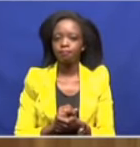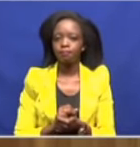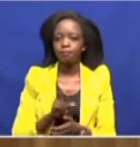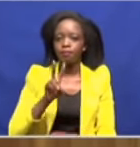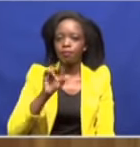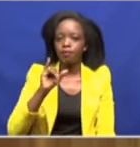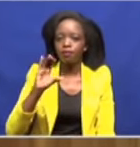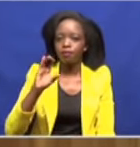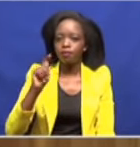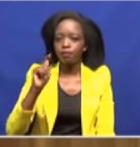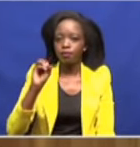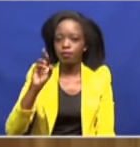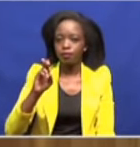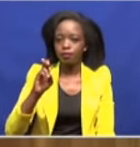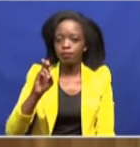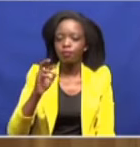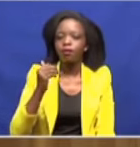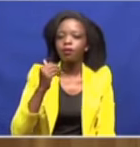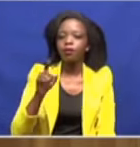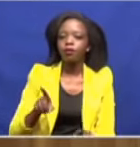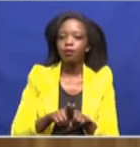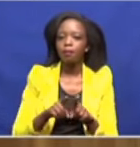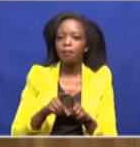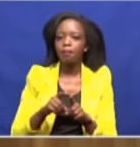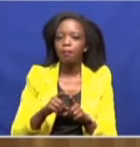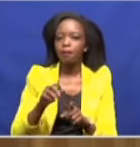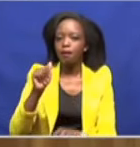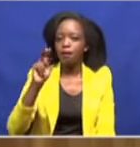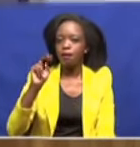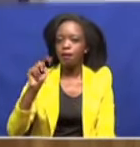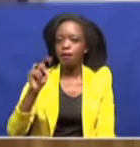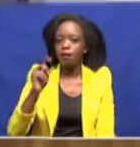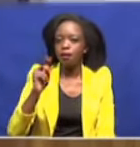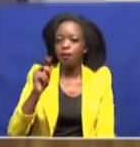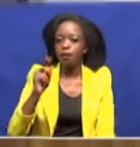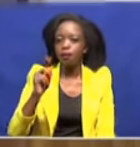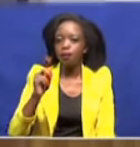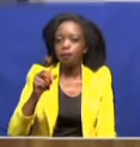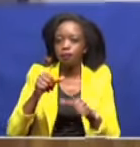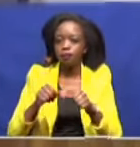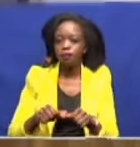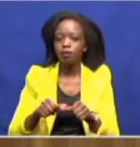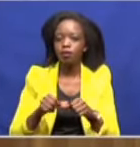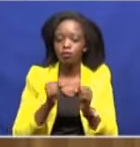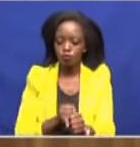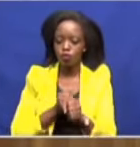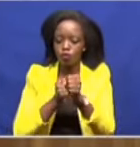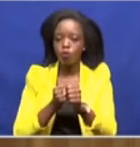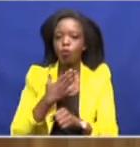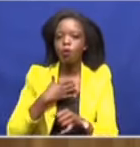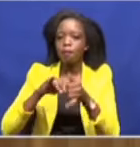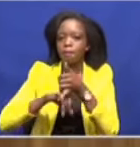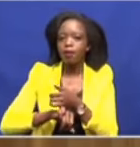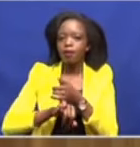Victor Chalo Kauso mwanae Stephen Kauso na Anna Kikuyu anayeishi Ngong angependa kufunga ndoa takatifu na